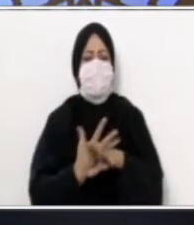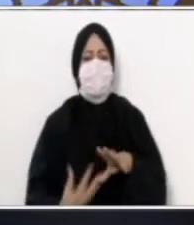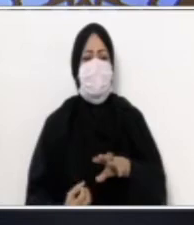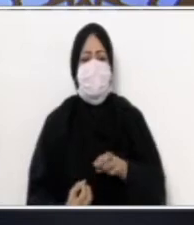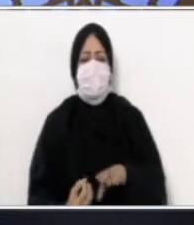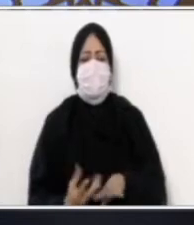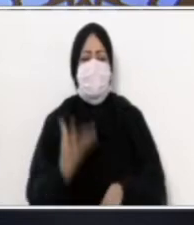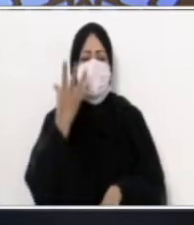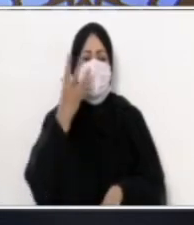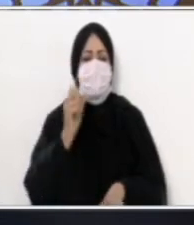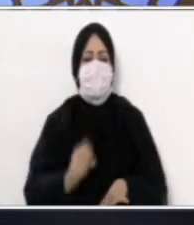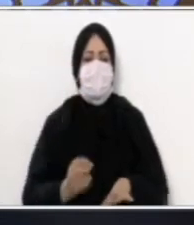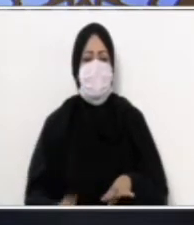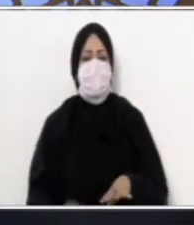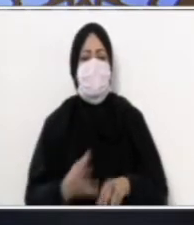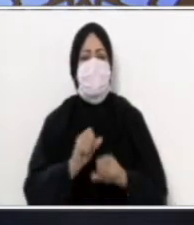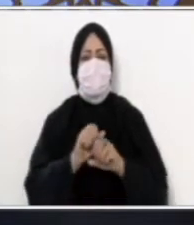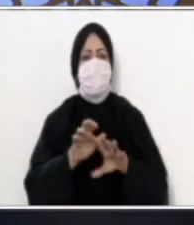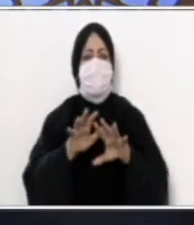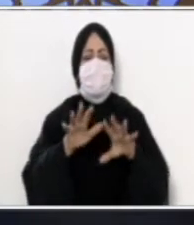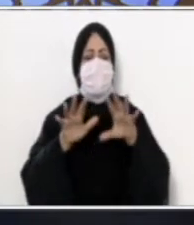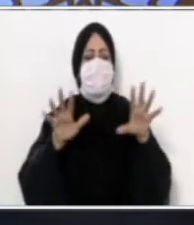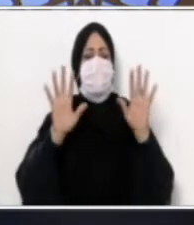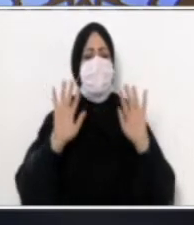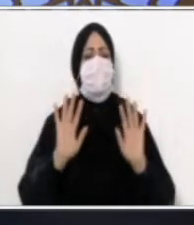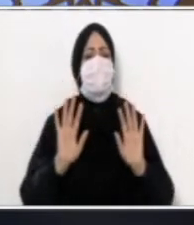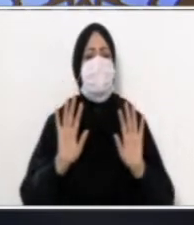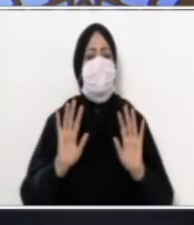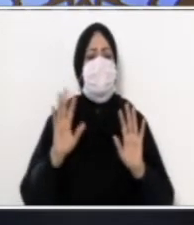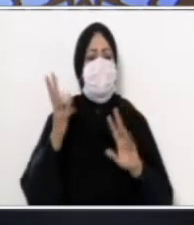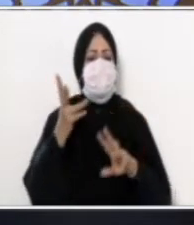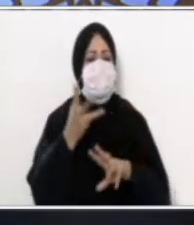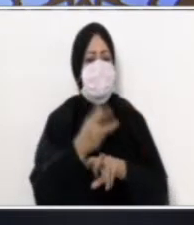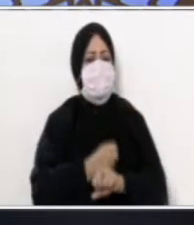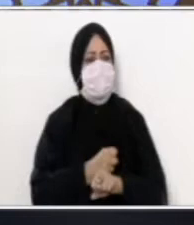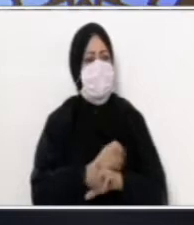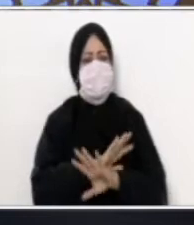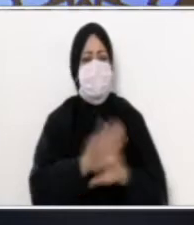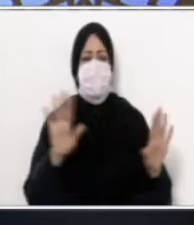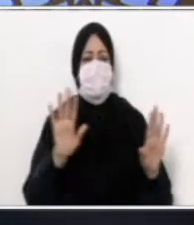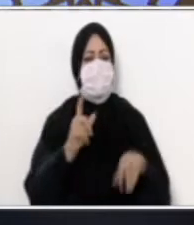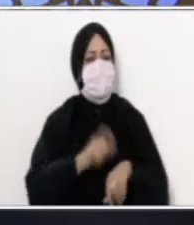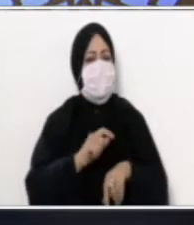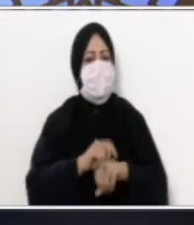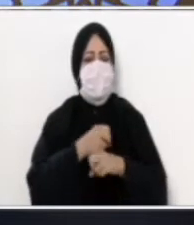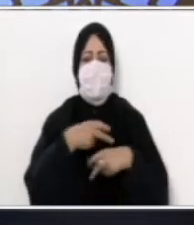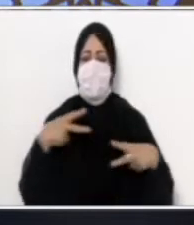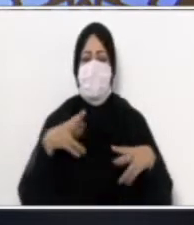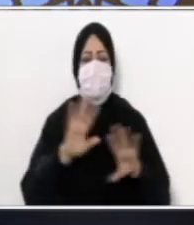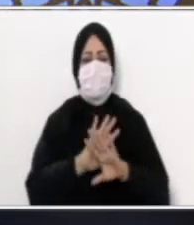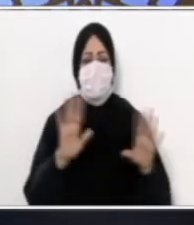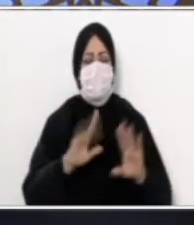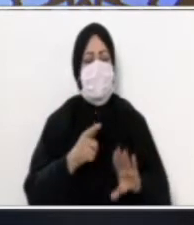ولا يحصل بعد ذلك ظلمة، فهذا هو الأذان الصحيح اللي هو الأذان الثاني وهو مناط